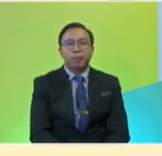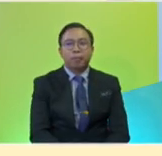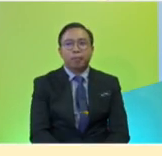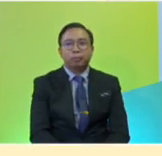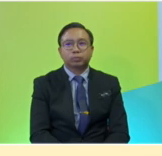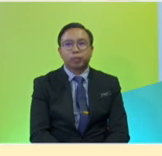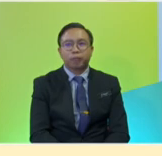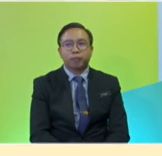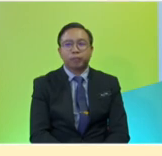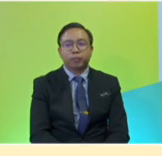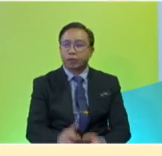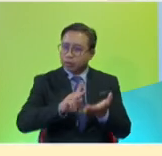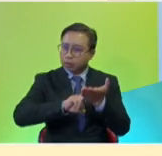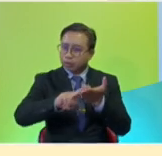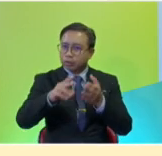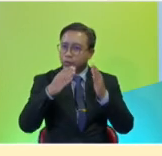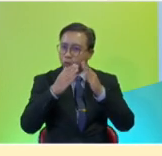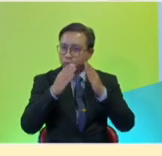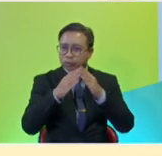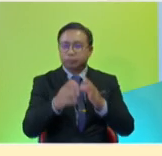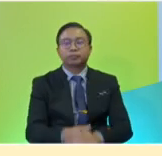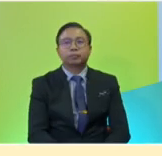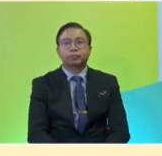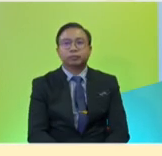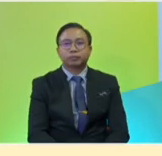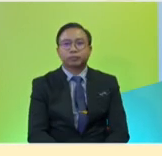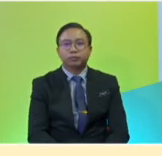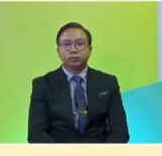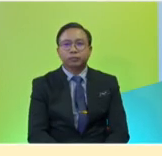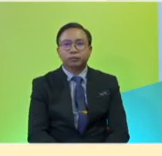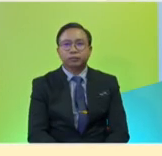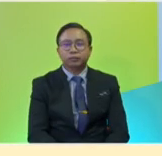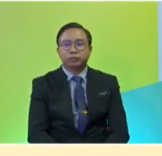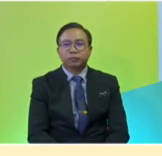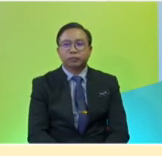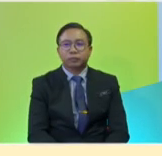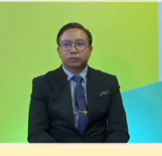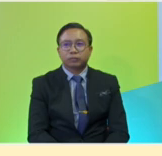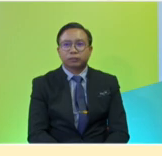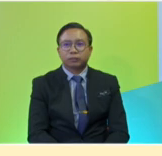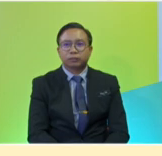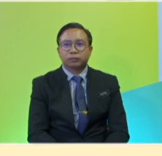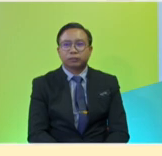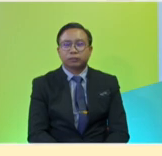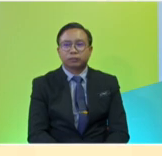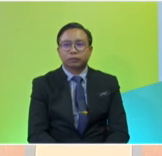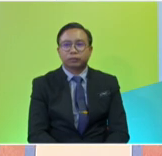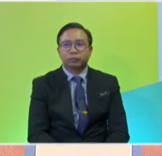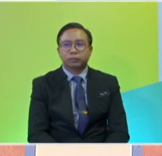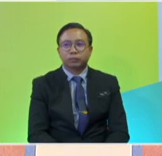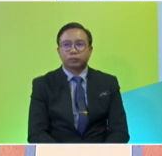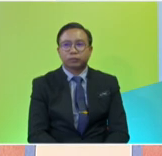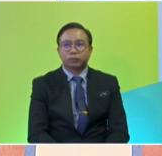kemas rumah kemas rumah kemas rumah